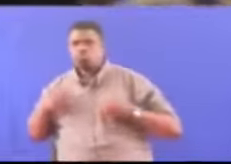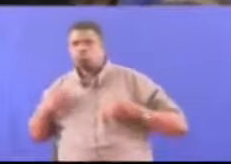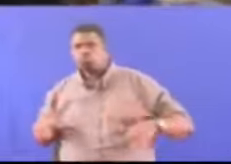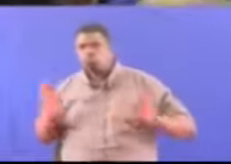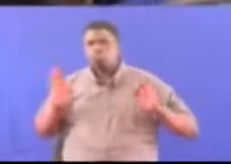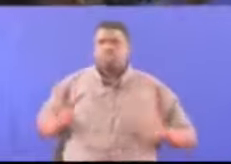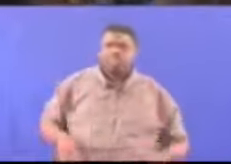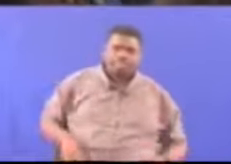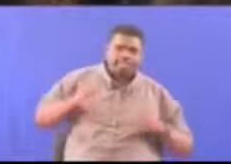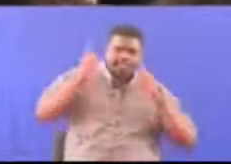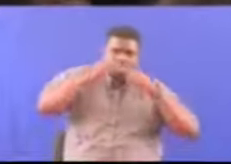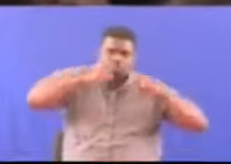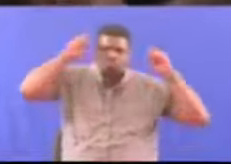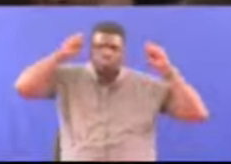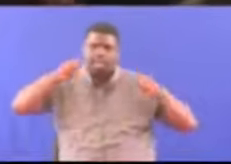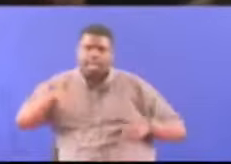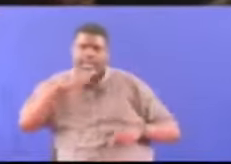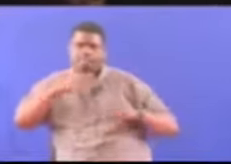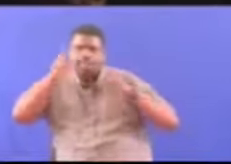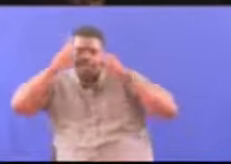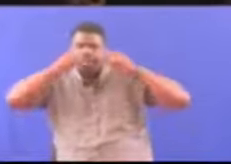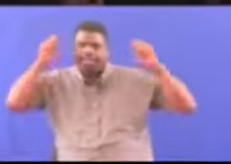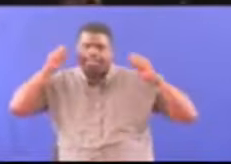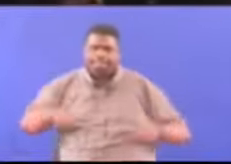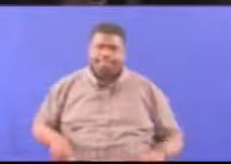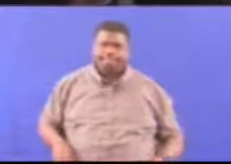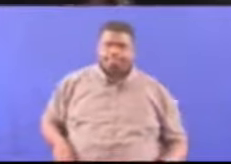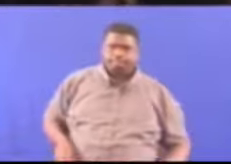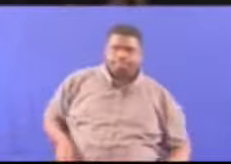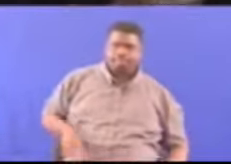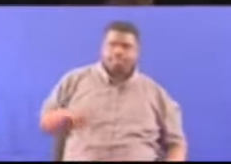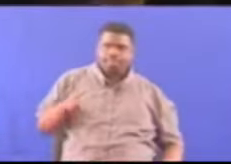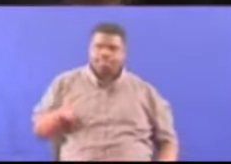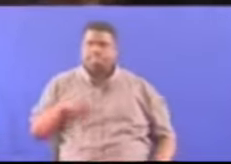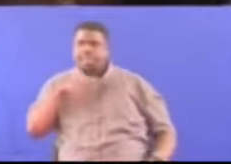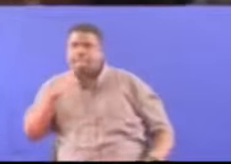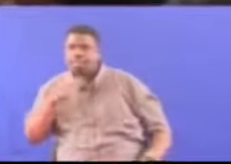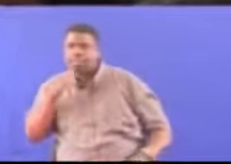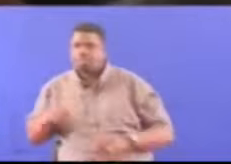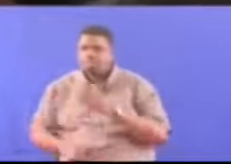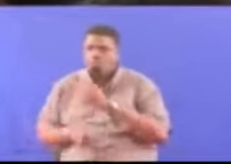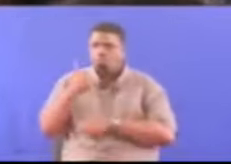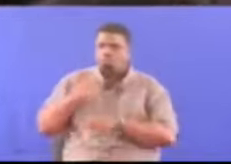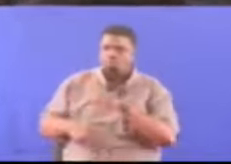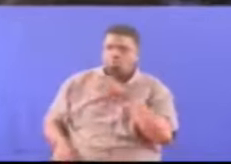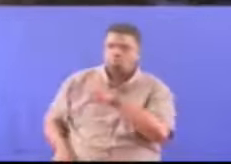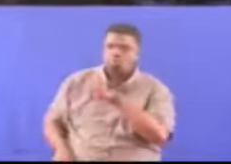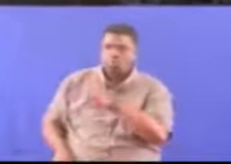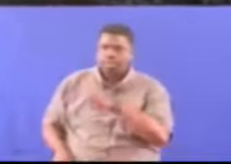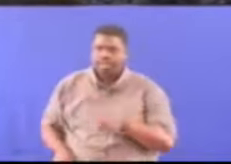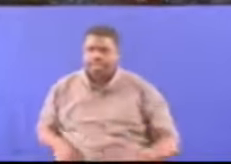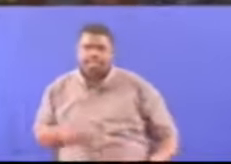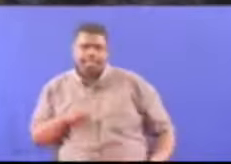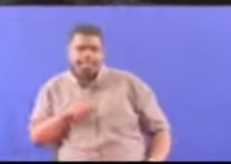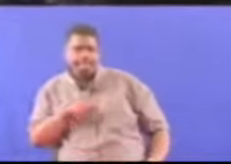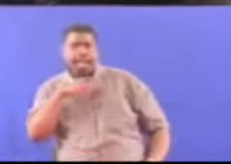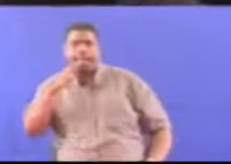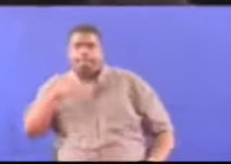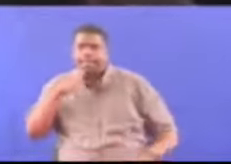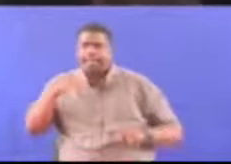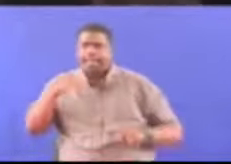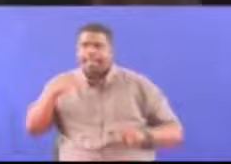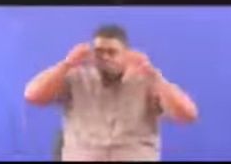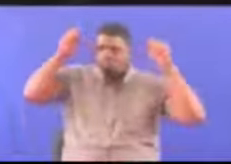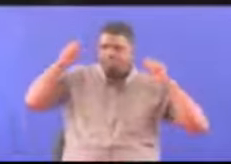Atone ulongosi huu kwa fisi fiosa